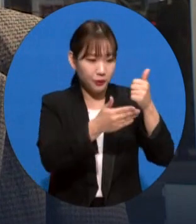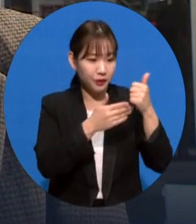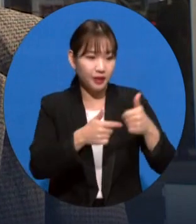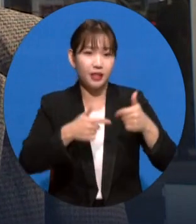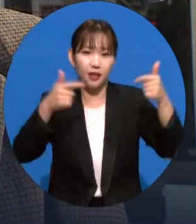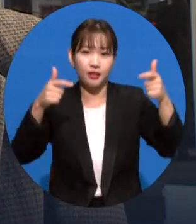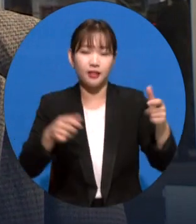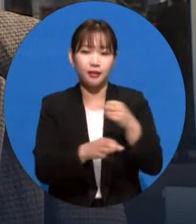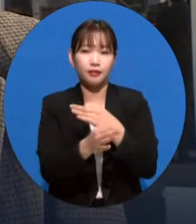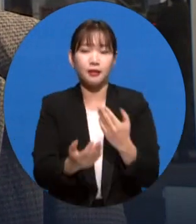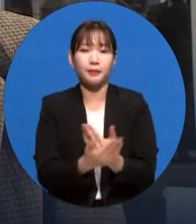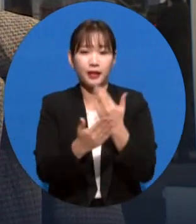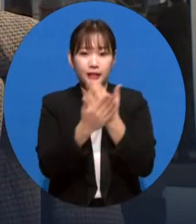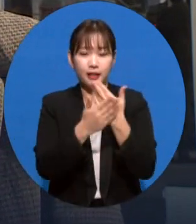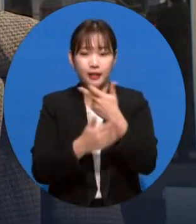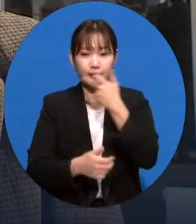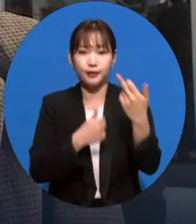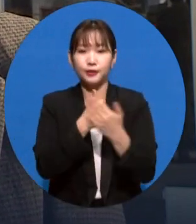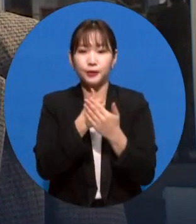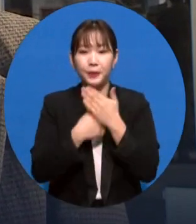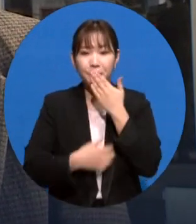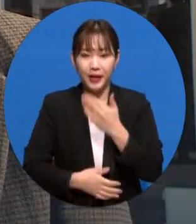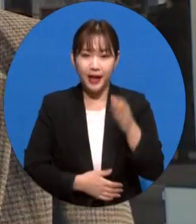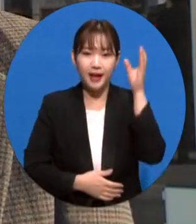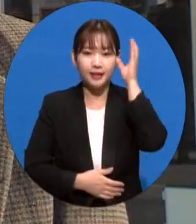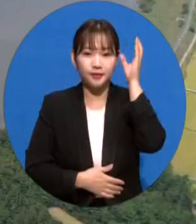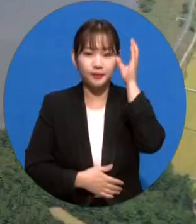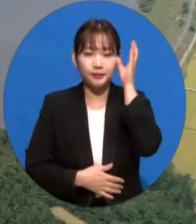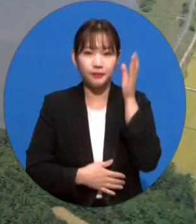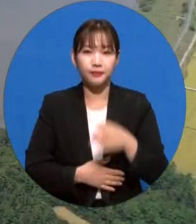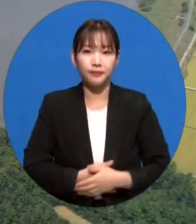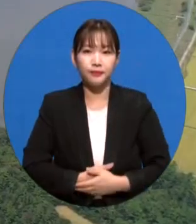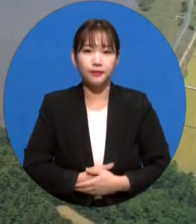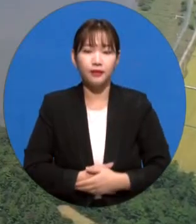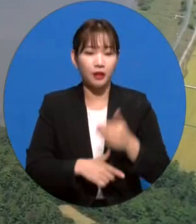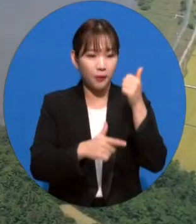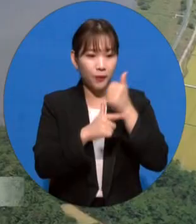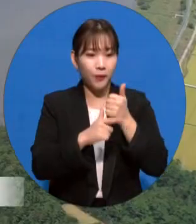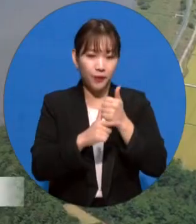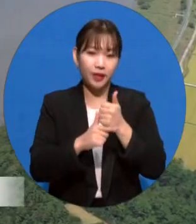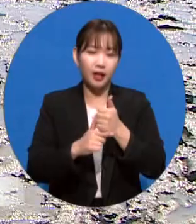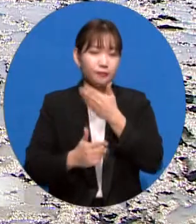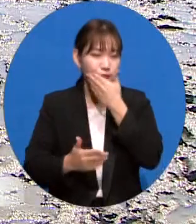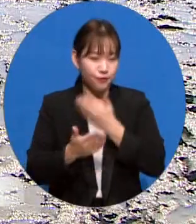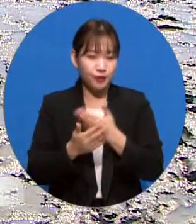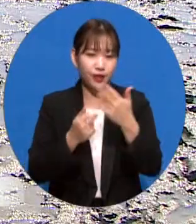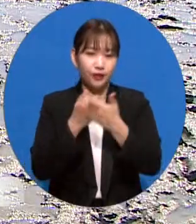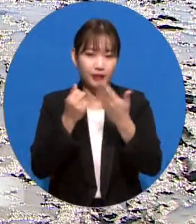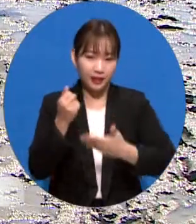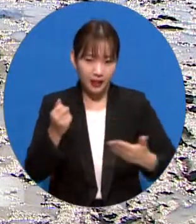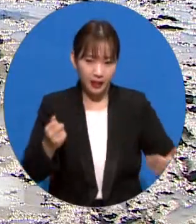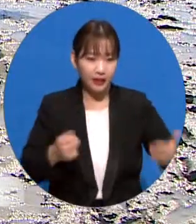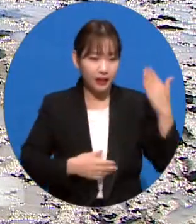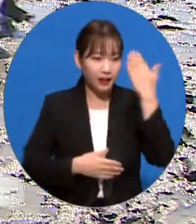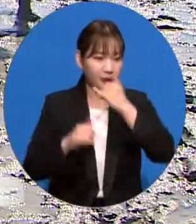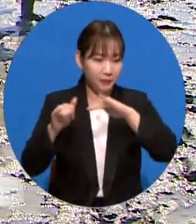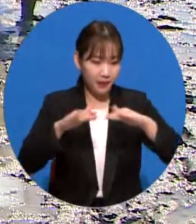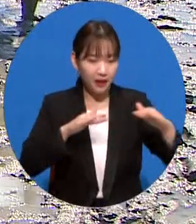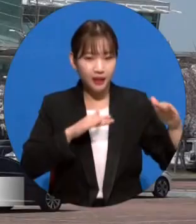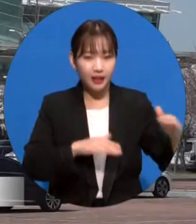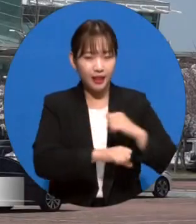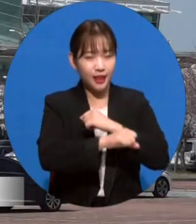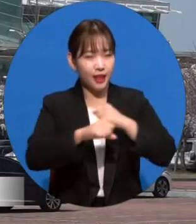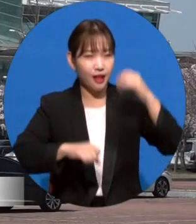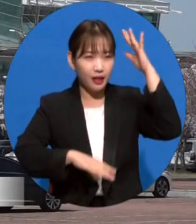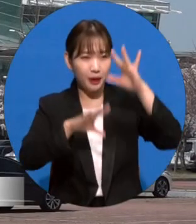경제 활성화에 크게 기여할 것으로 기대됩니다. 호남의 첫 줄인 영산강, 청정 바다와 드넓은